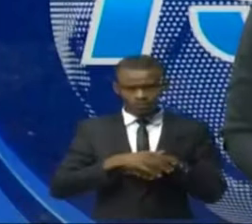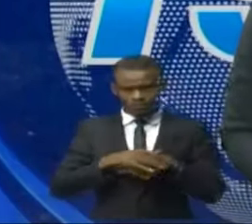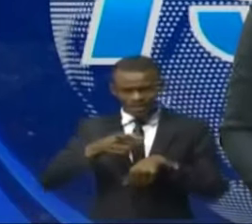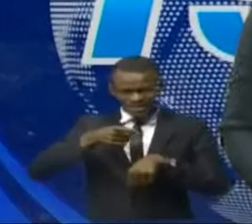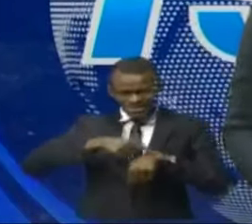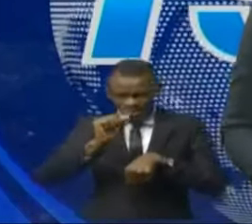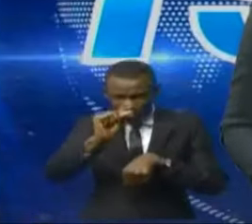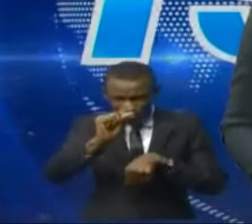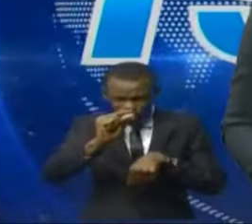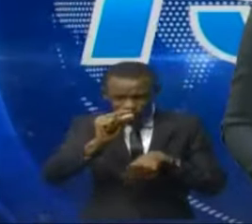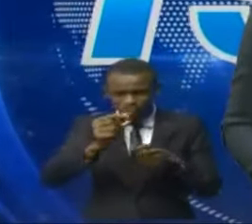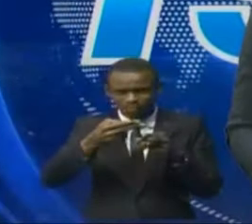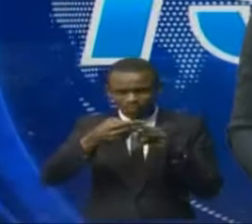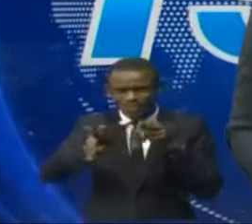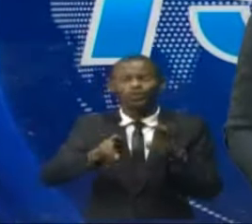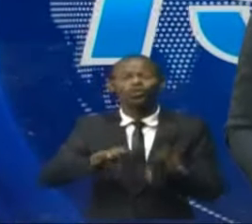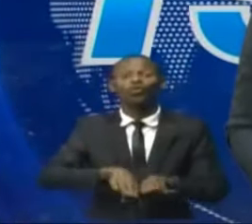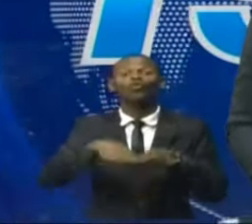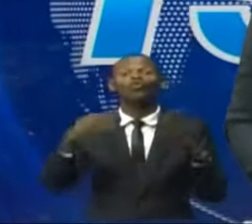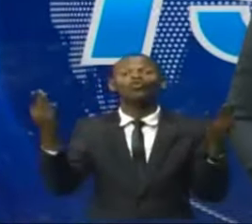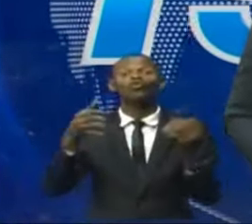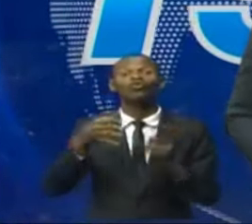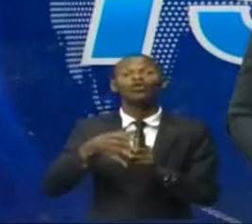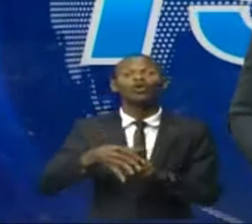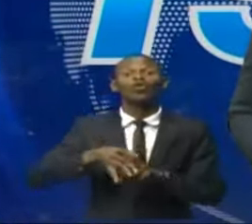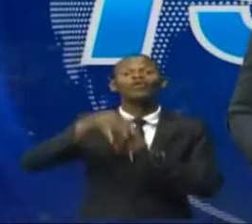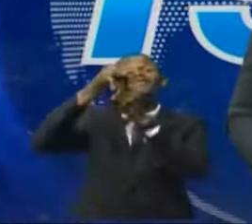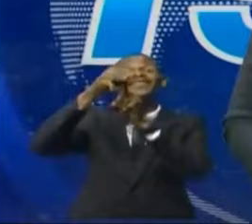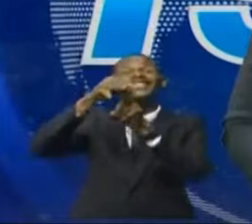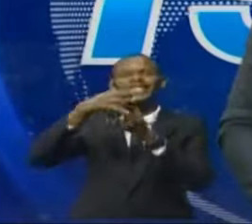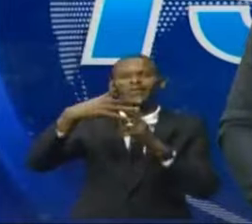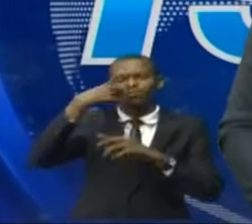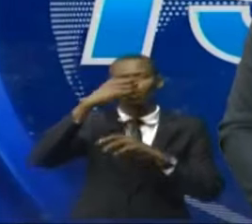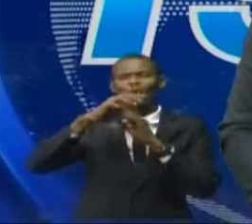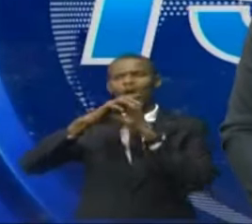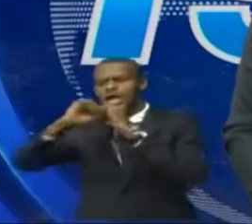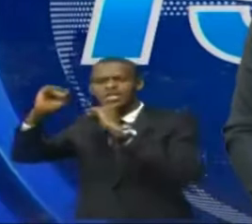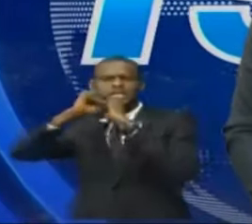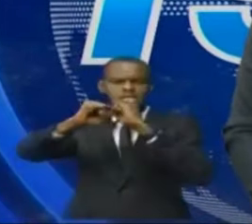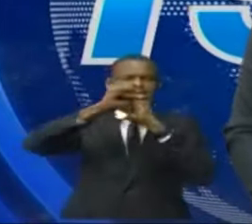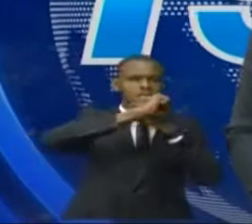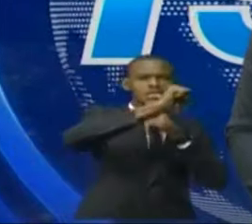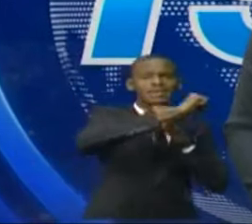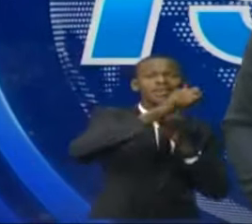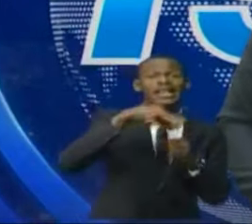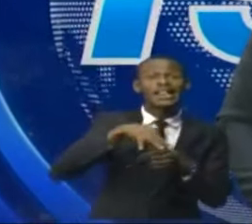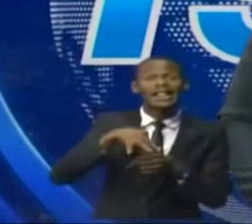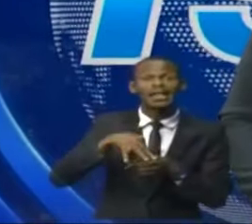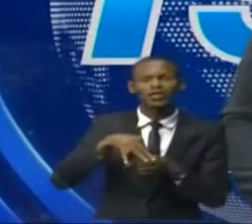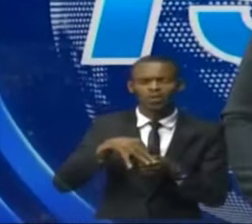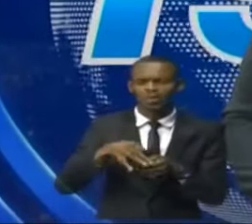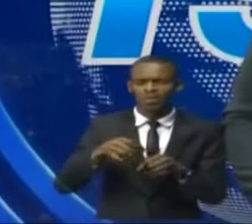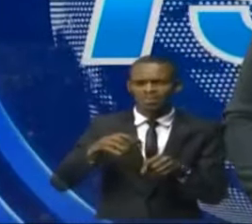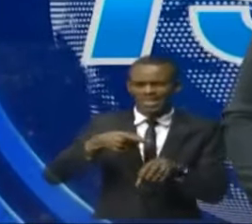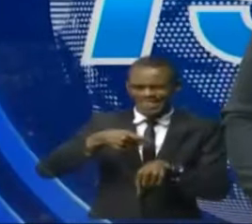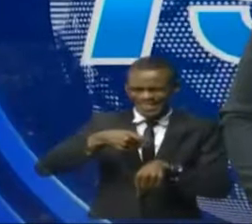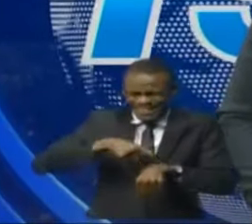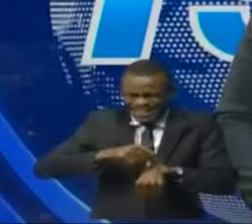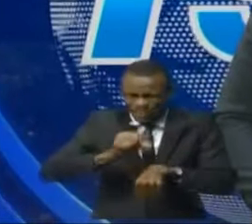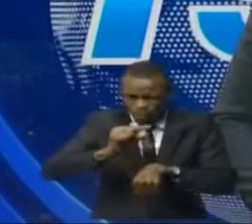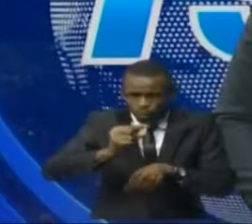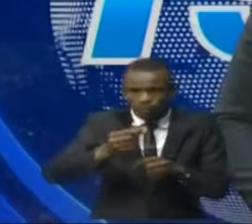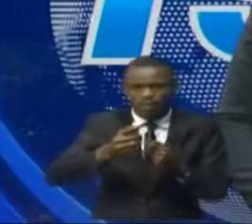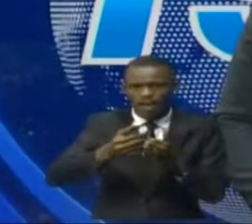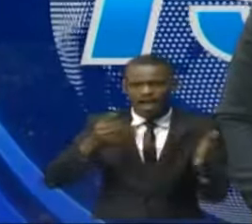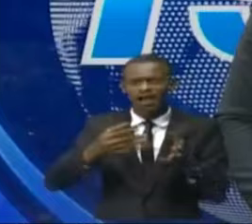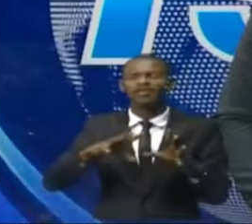campagne électorale des élections générales de décembre 2023, la population du Congo central sensibilisée pour des élections